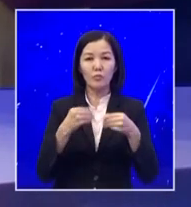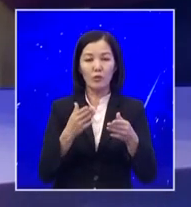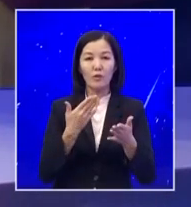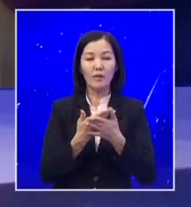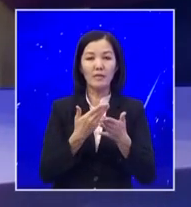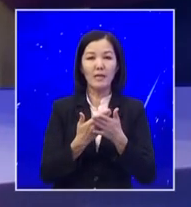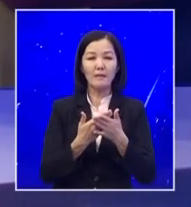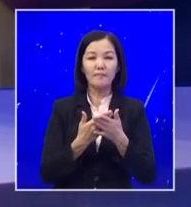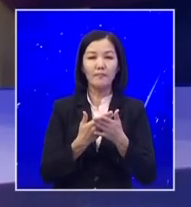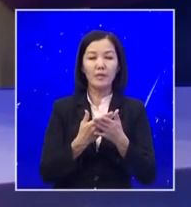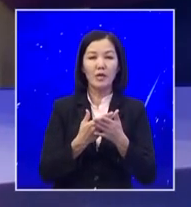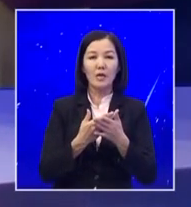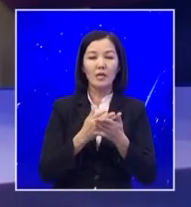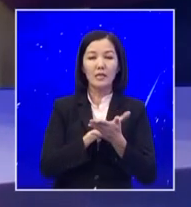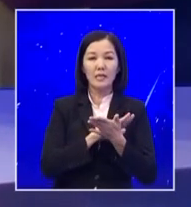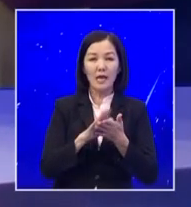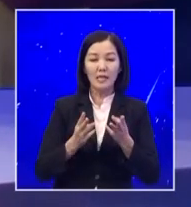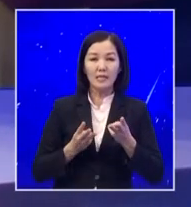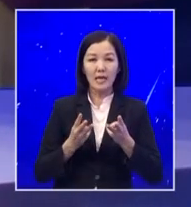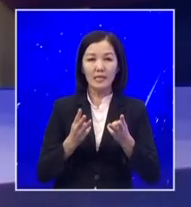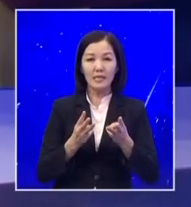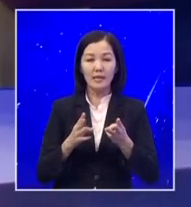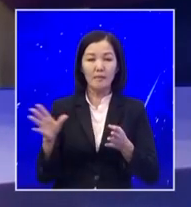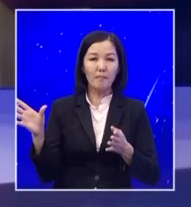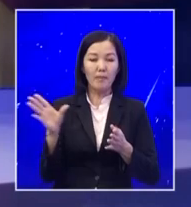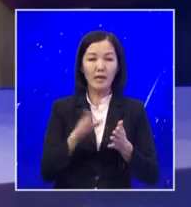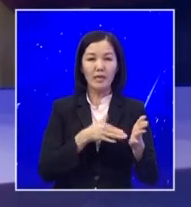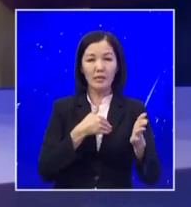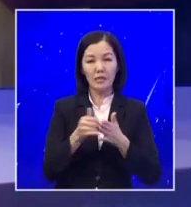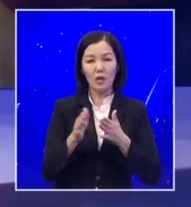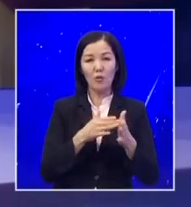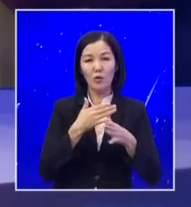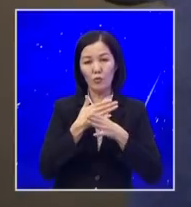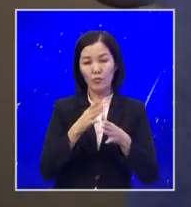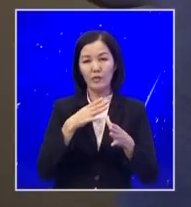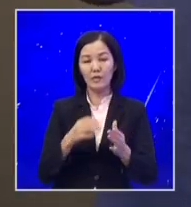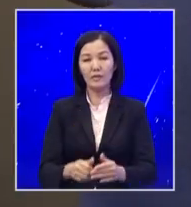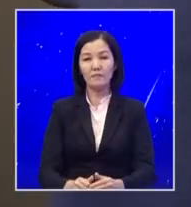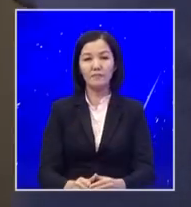созды. Мәселен, мұржасын тазартты, пеш маңын сырлауға көмектесті.